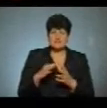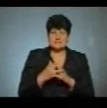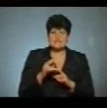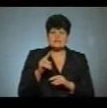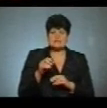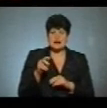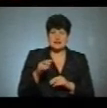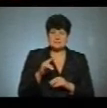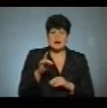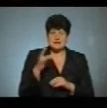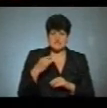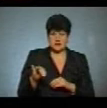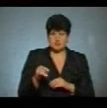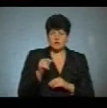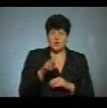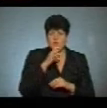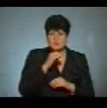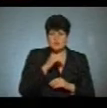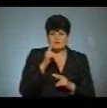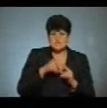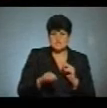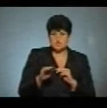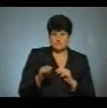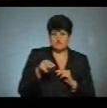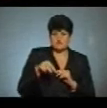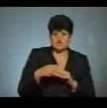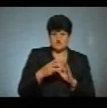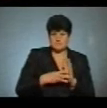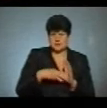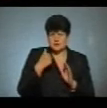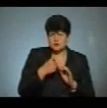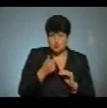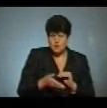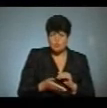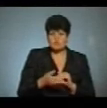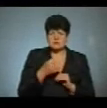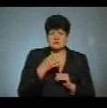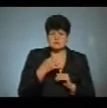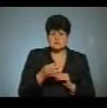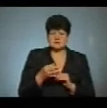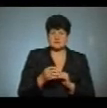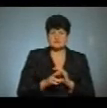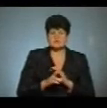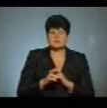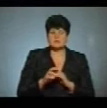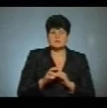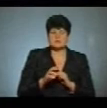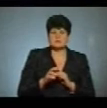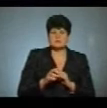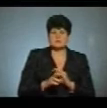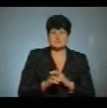з Бараського району. Його обікрали наприкінці жовтня 2018 року, розповів настоятель храму Андрій